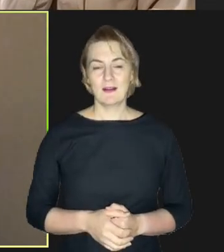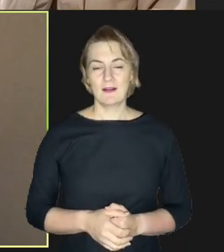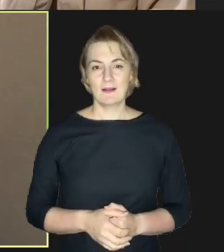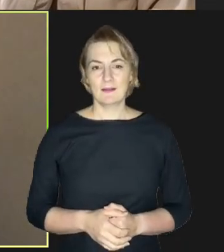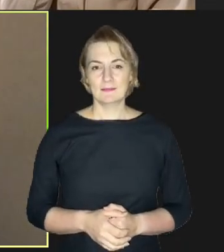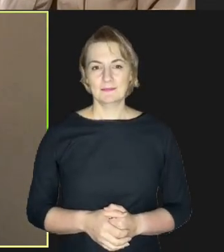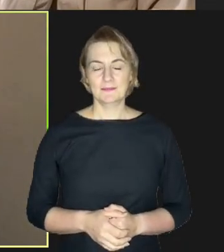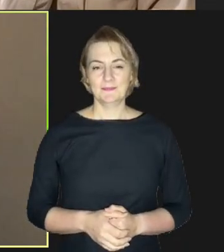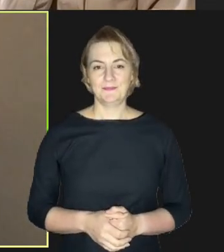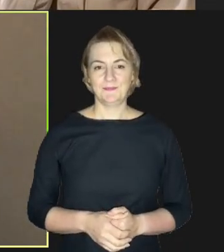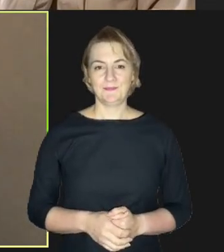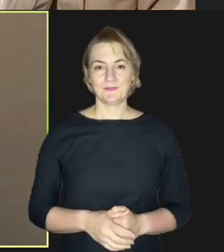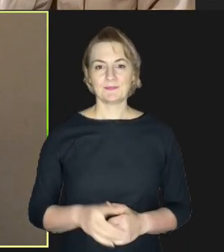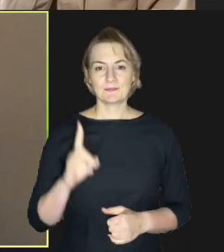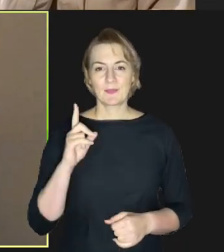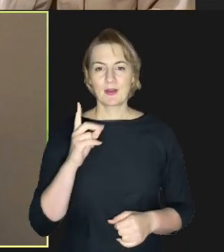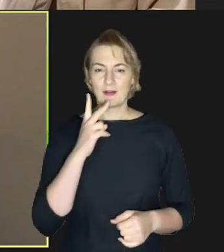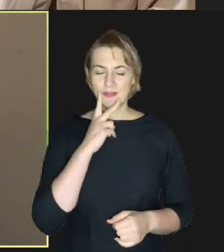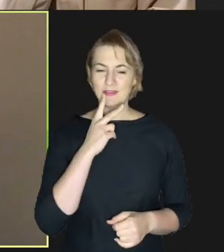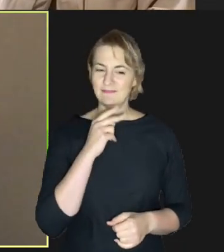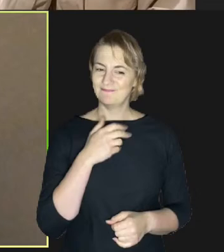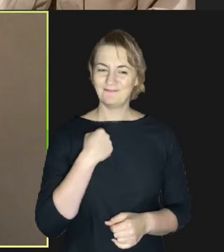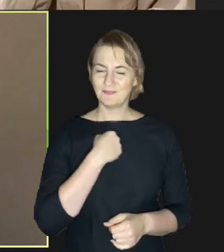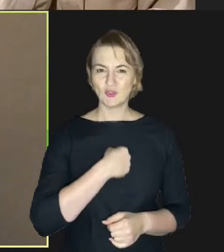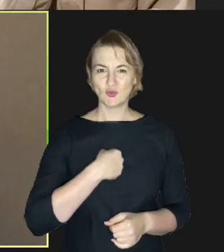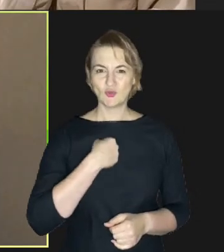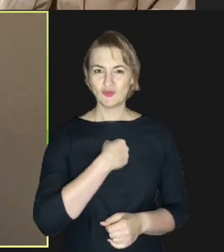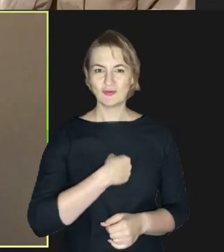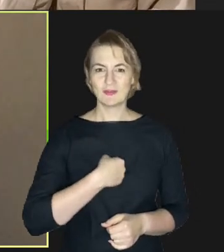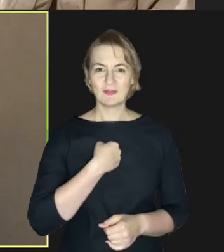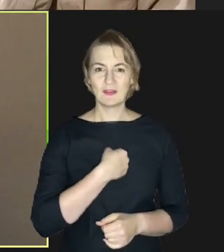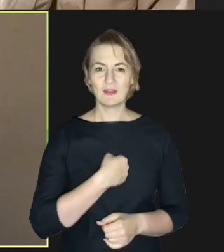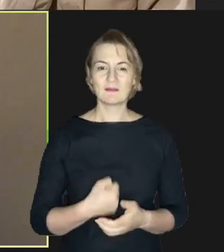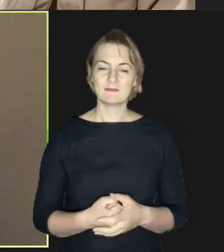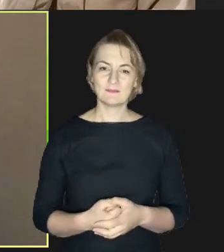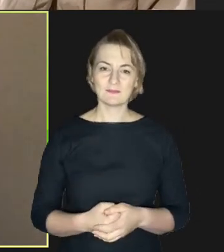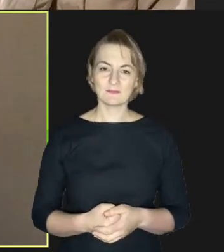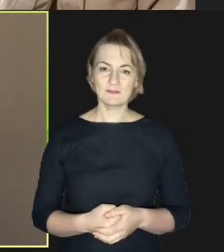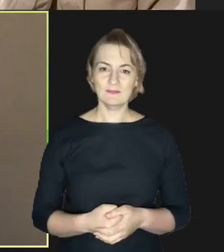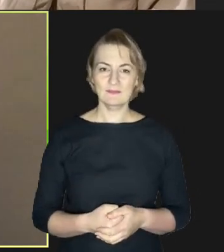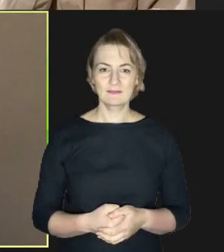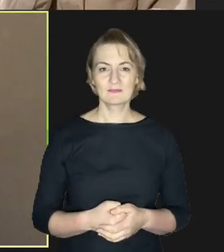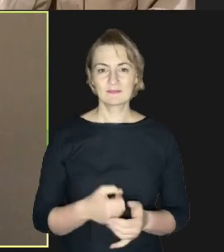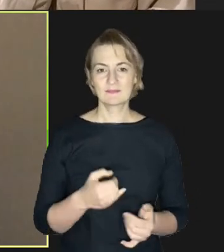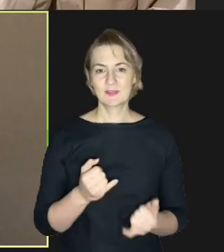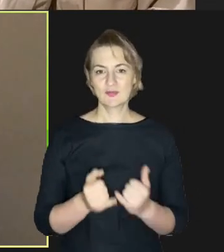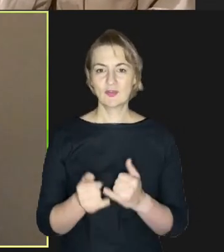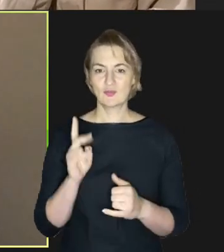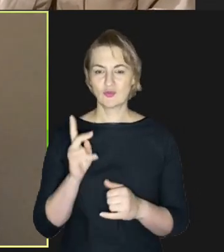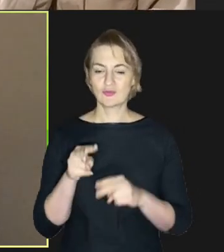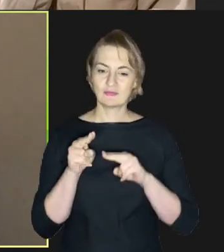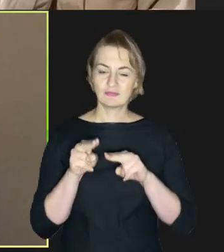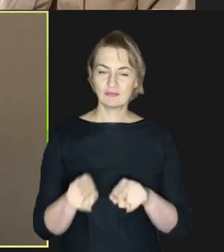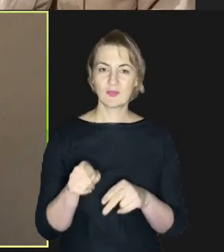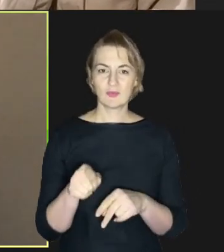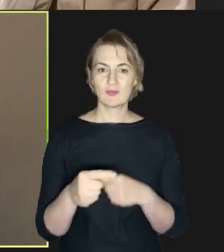jednocześnie jest to bardzo smutne i bolesne uczestniczyć w tym procesie.